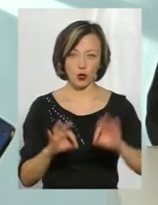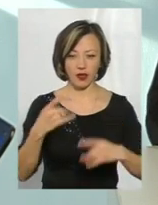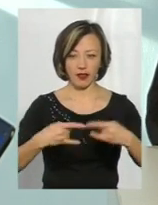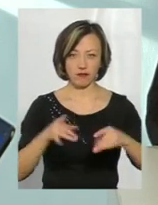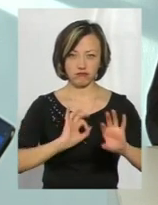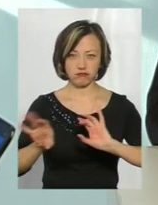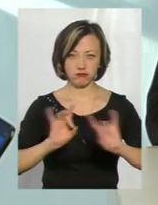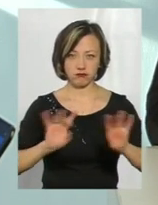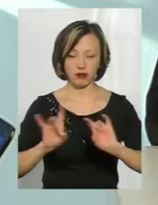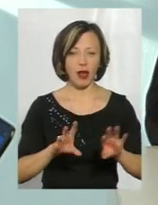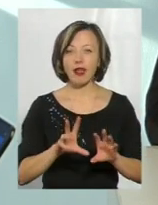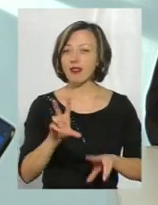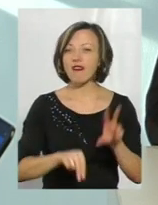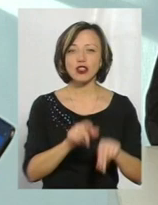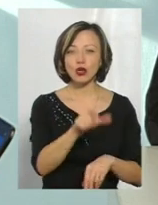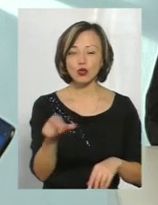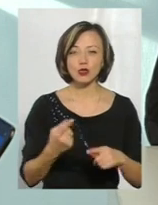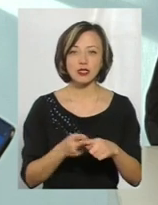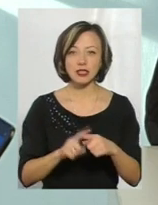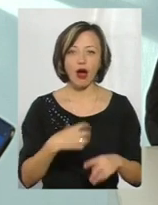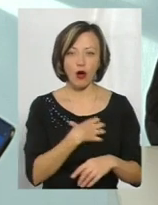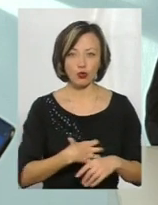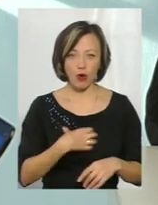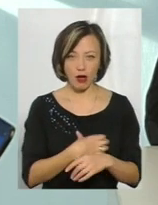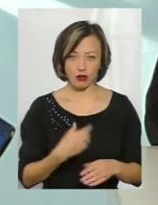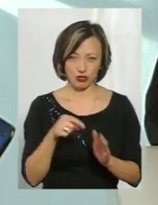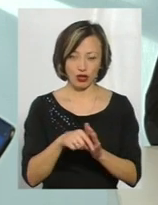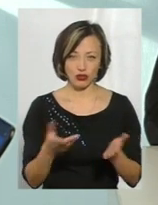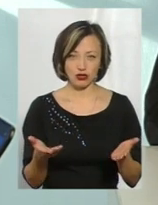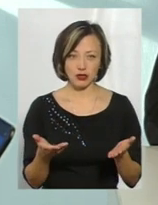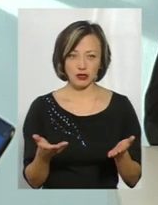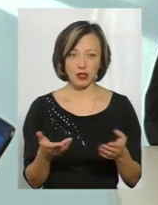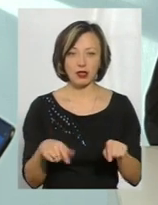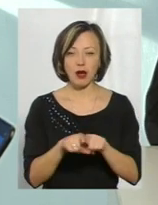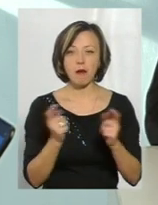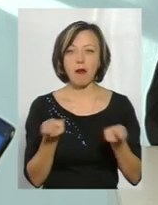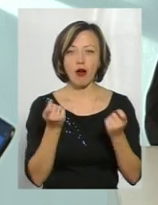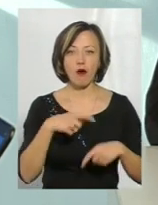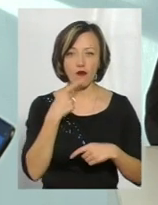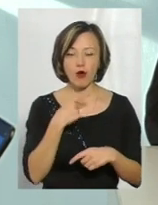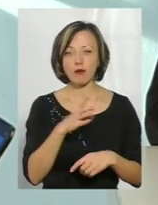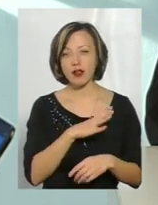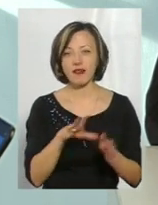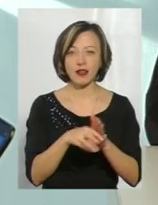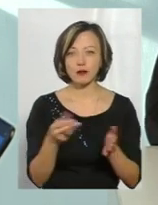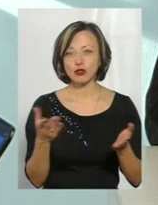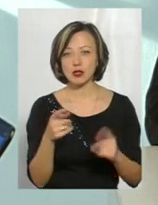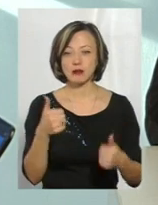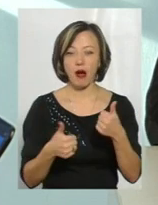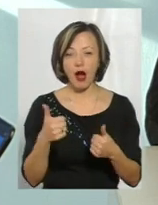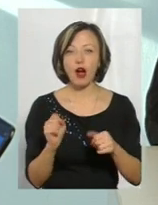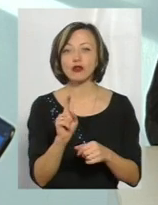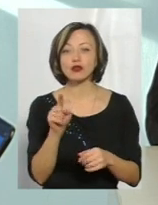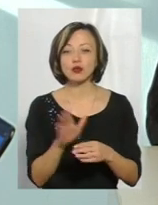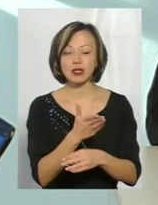Відповідно, не вважають громадяни, що це настільки актуально значить, якщо про це так настільки мало говорять. Якісь там вибори йдуть, щось змагаються, але що